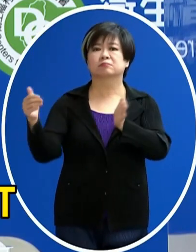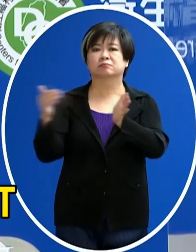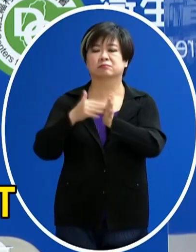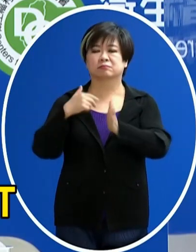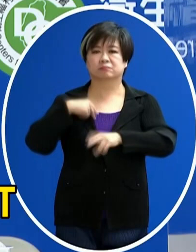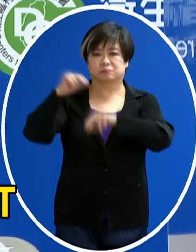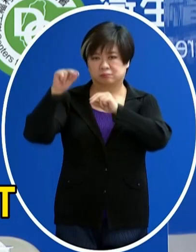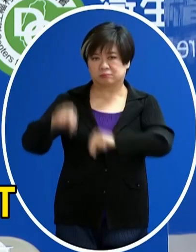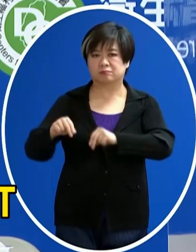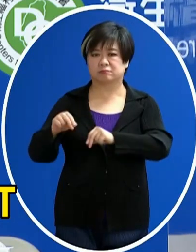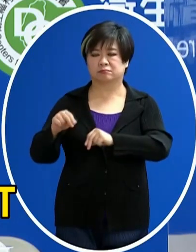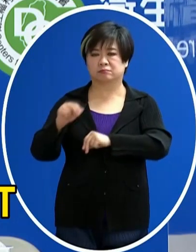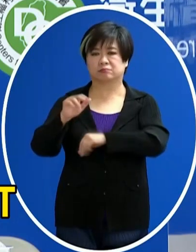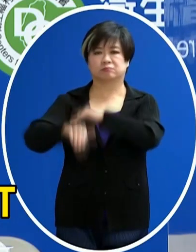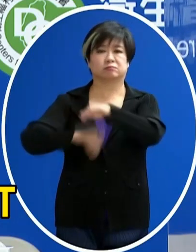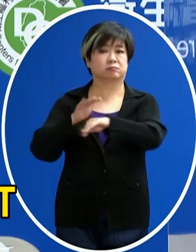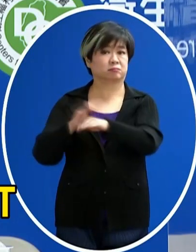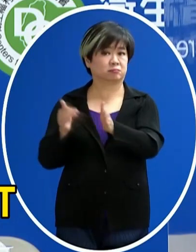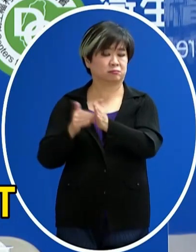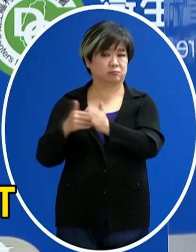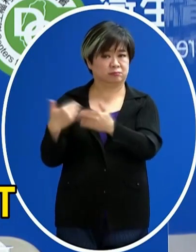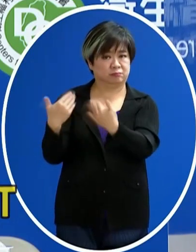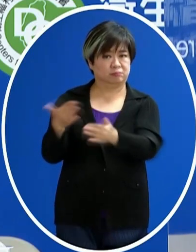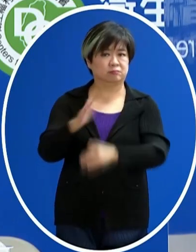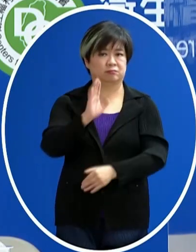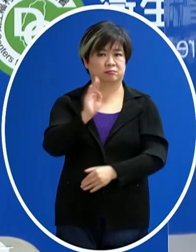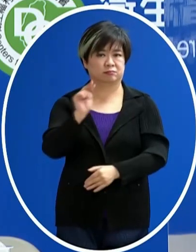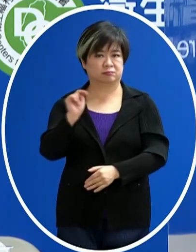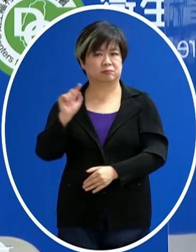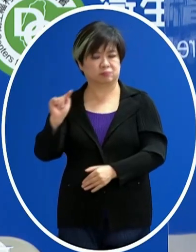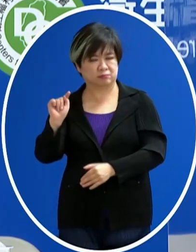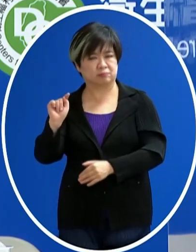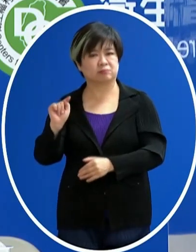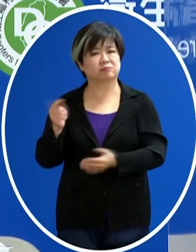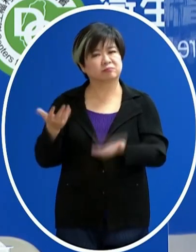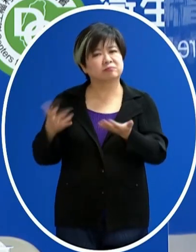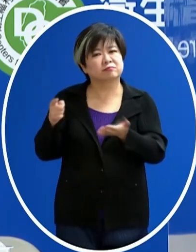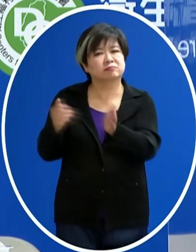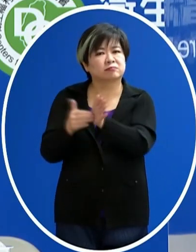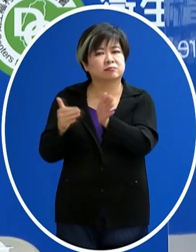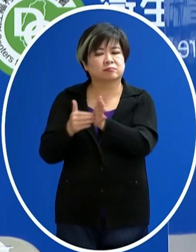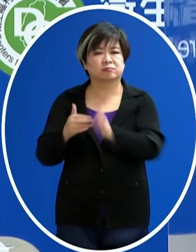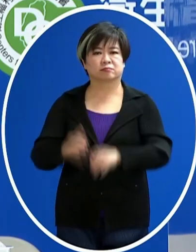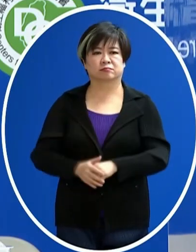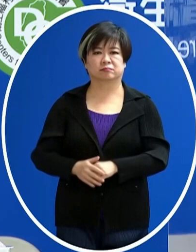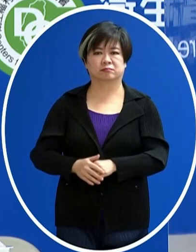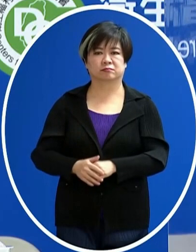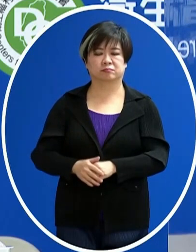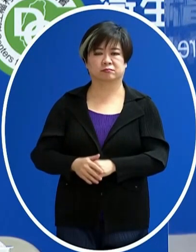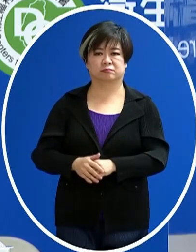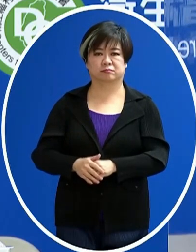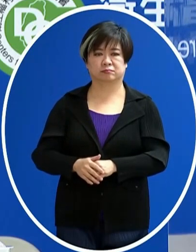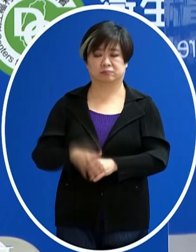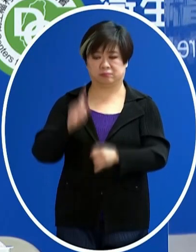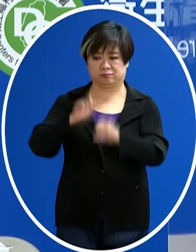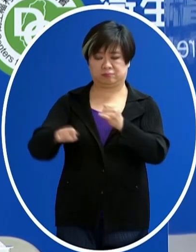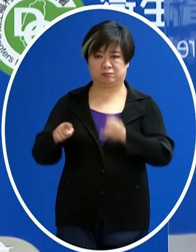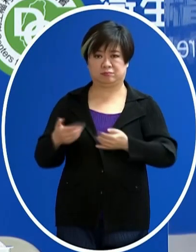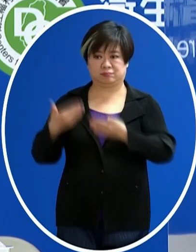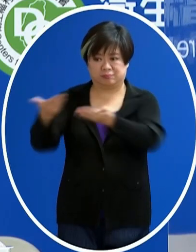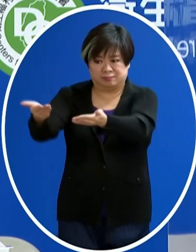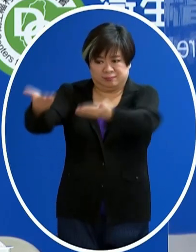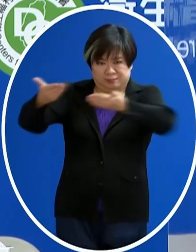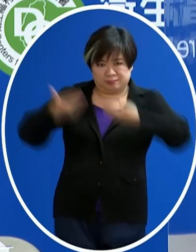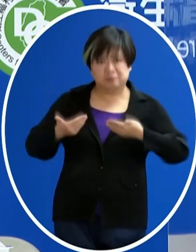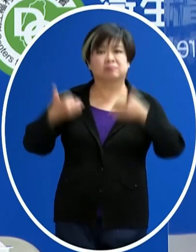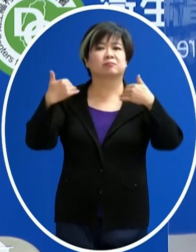合约也签给BNT， 好，就进行了，他们还没有把这个 BNT 没有把这个合约回来，那我希